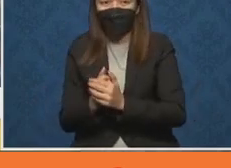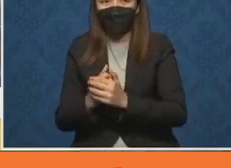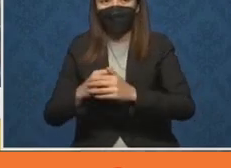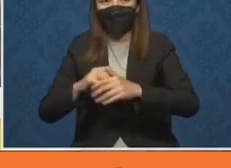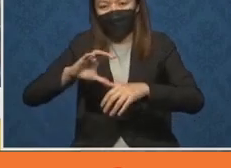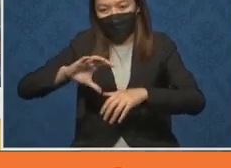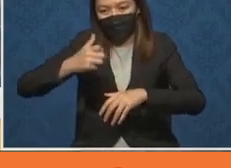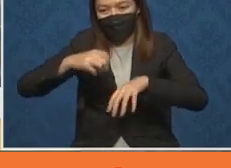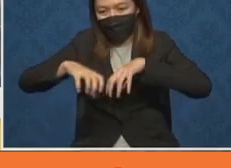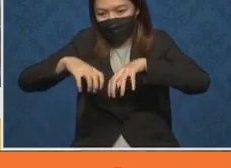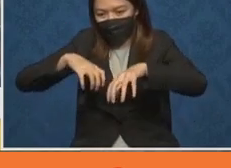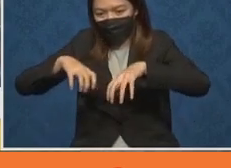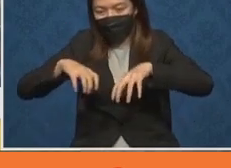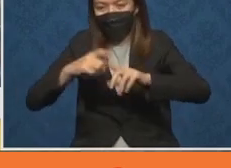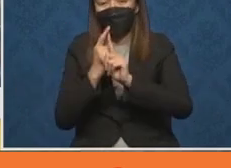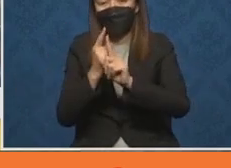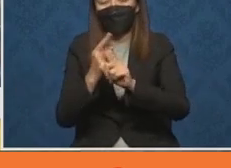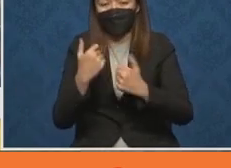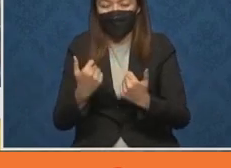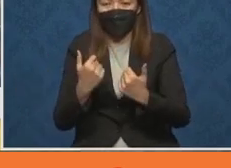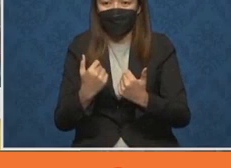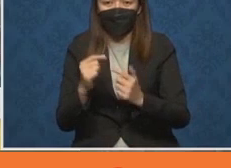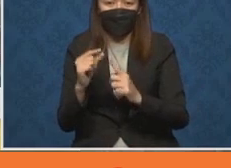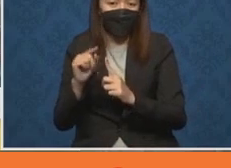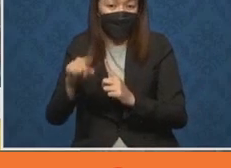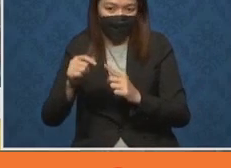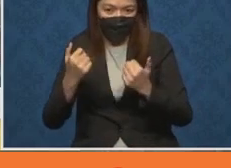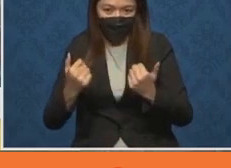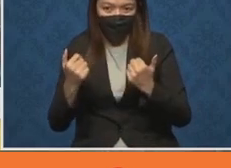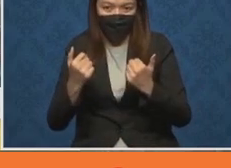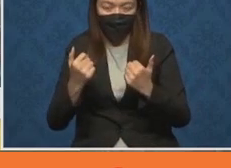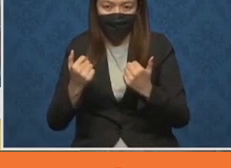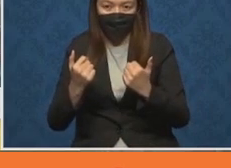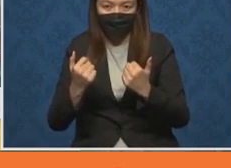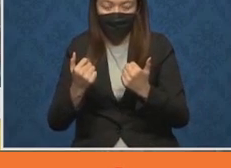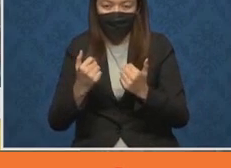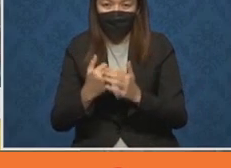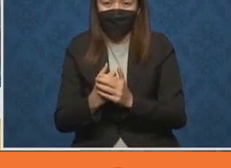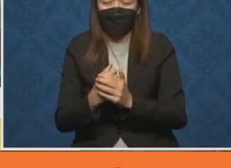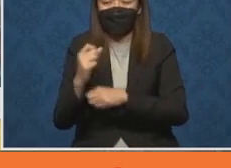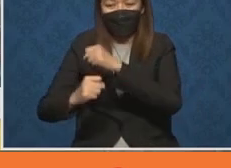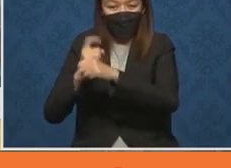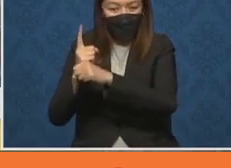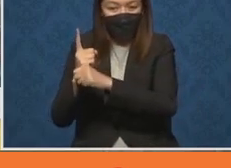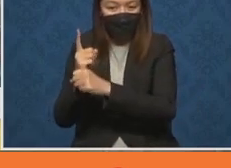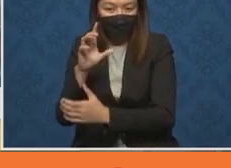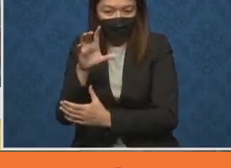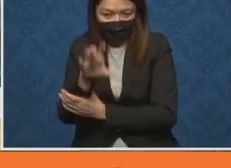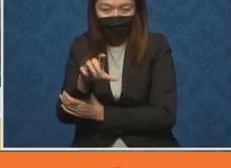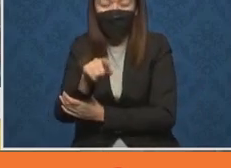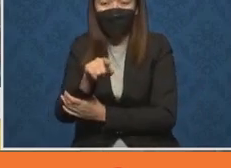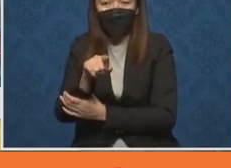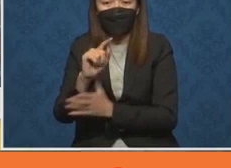ที่มีผลใช้ปัครับอยู่ในวันนี้วันที่มคำสั่งนี้หรอที่มีผลมาครัใช้ภายในหนึ่ปีนัแต่วทมคำสั่งนี้